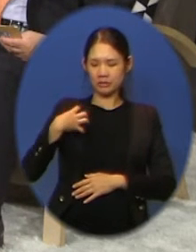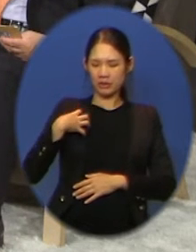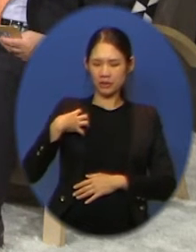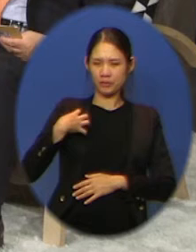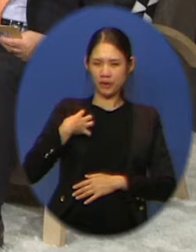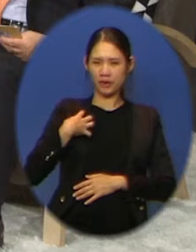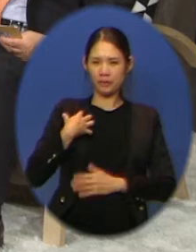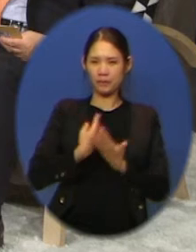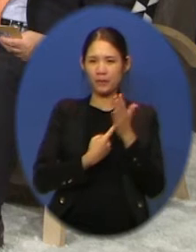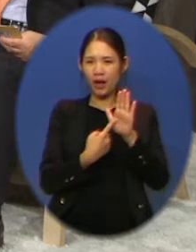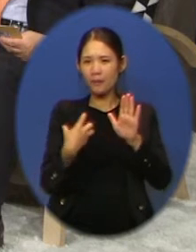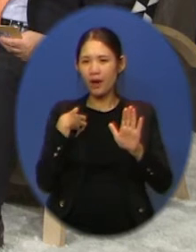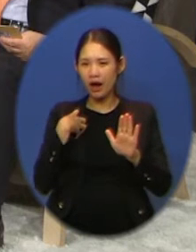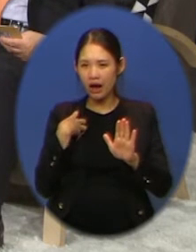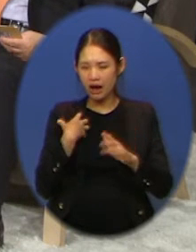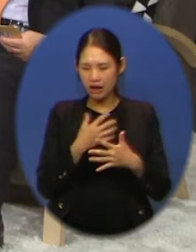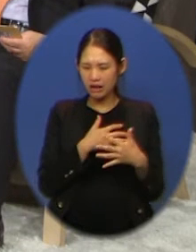두근두근